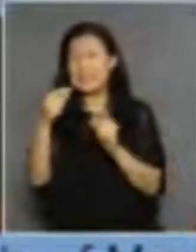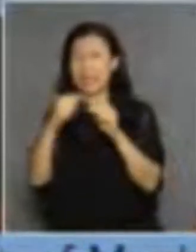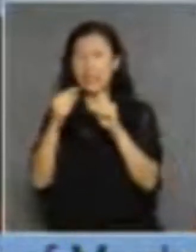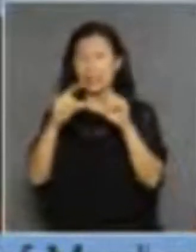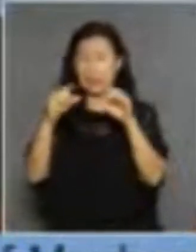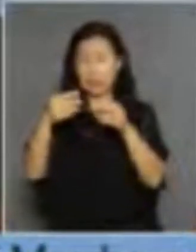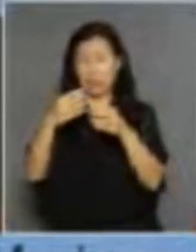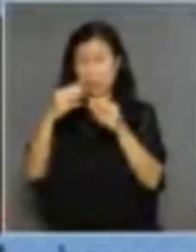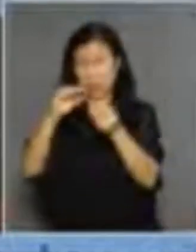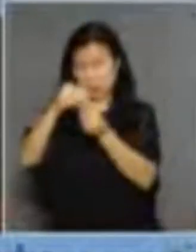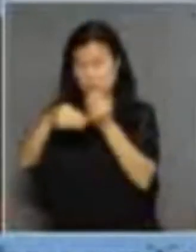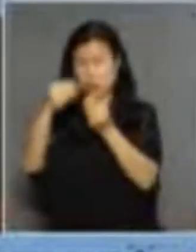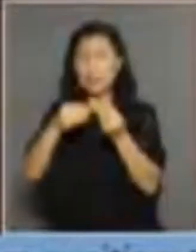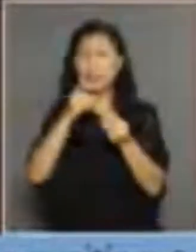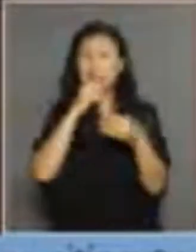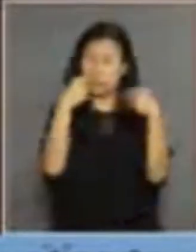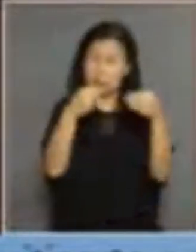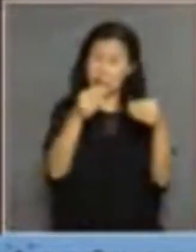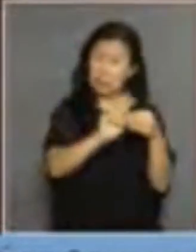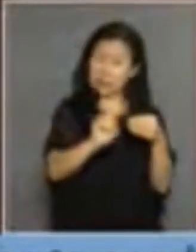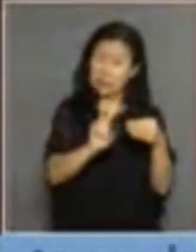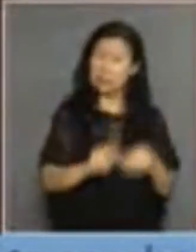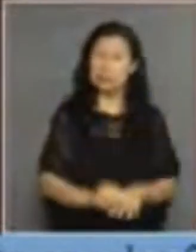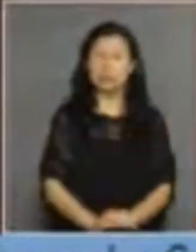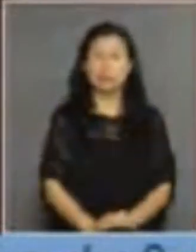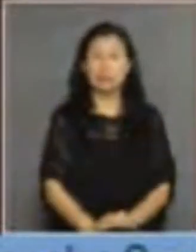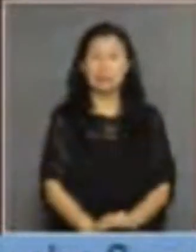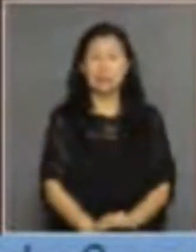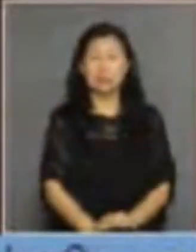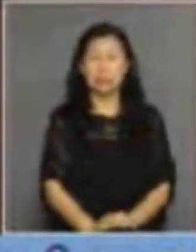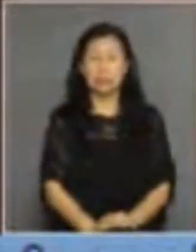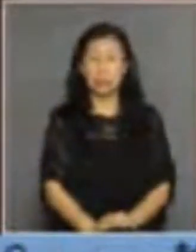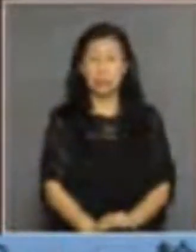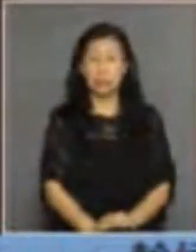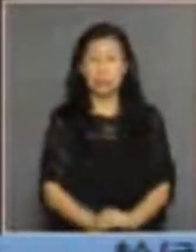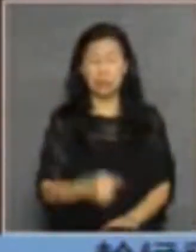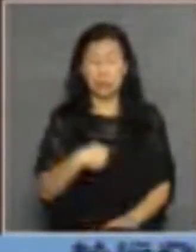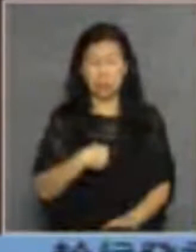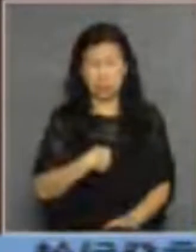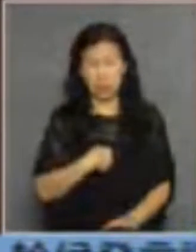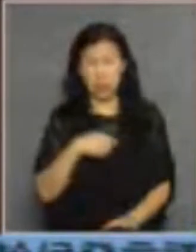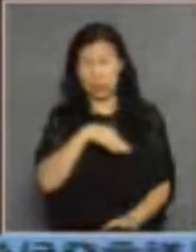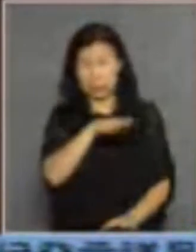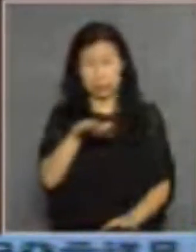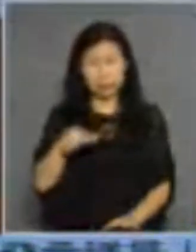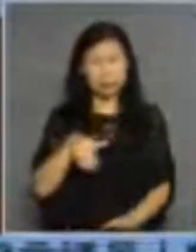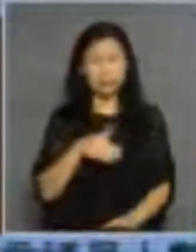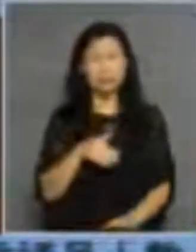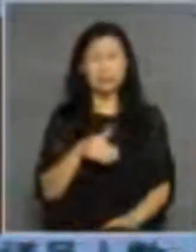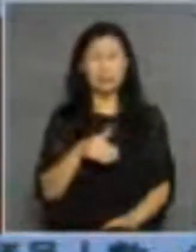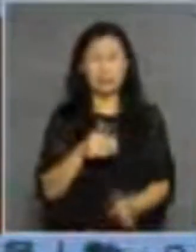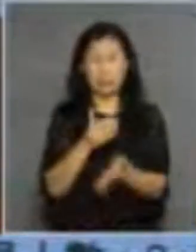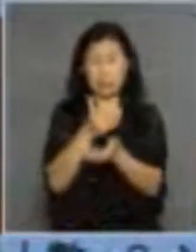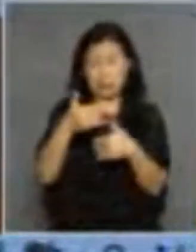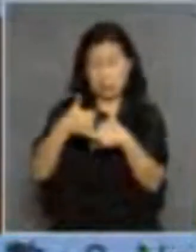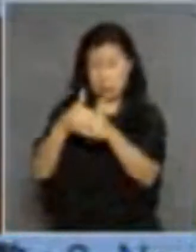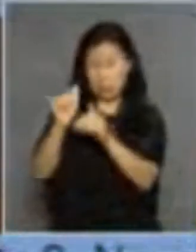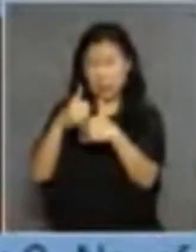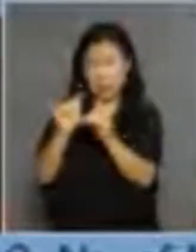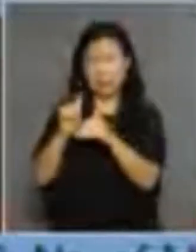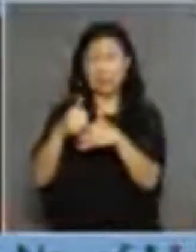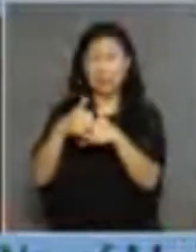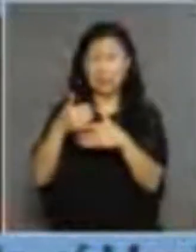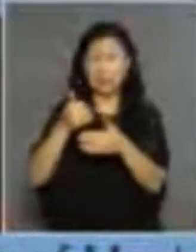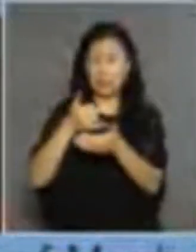育咪咁咯。當我哋講緊，我哋唔好去排斥外國嘅學生，